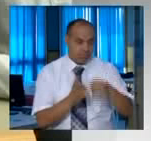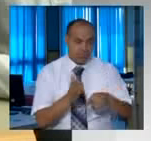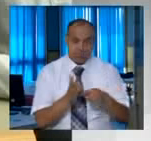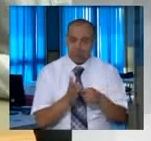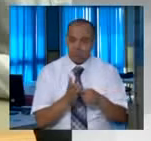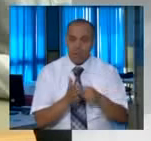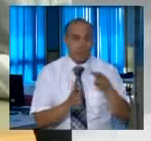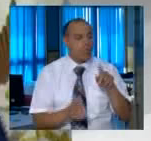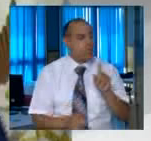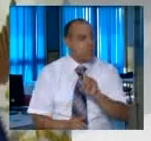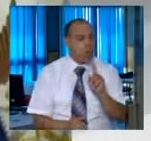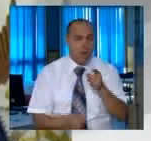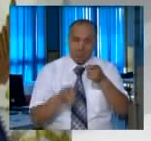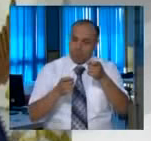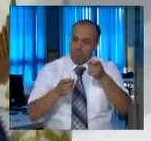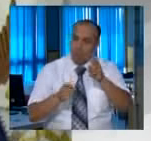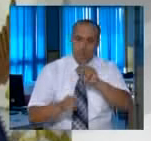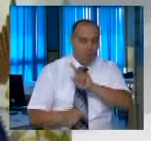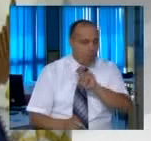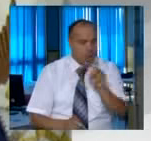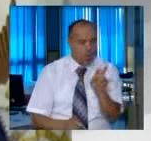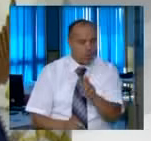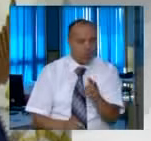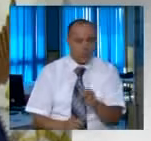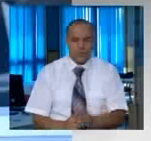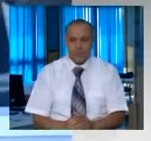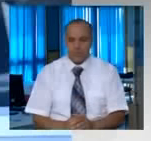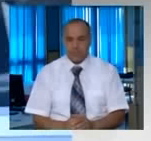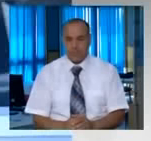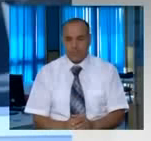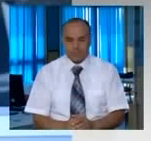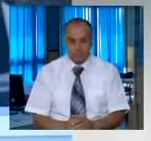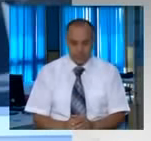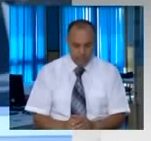غير رسمي لوقف القتال بينهما.